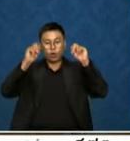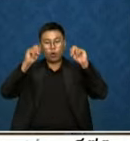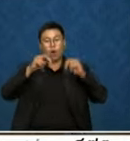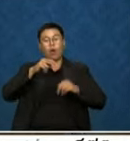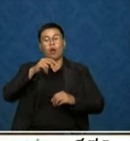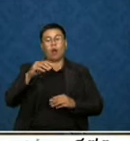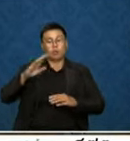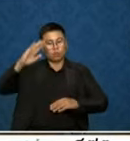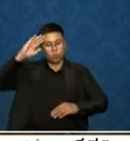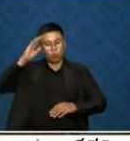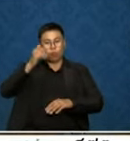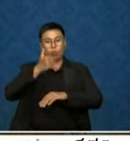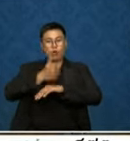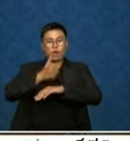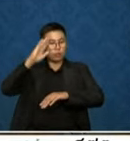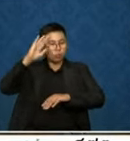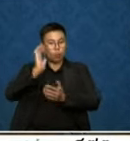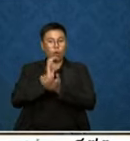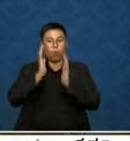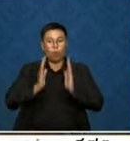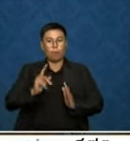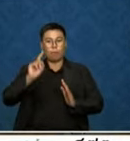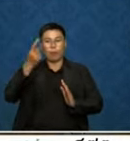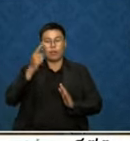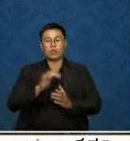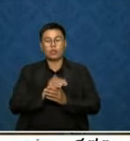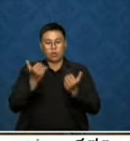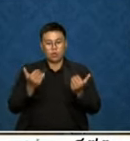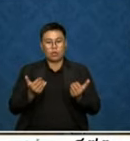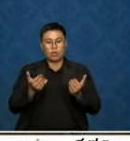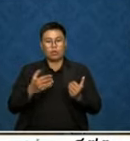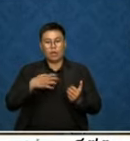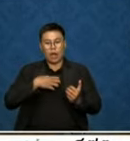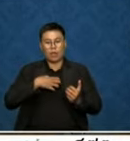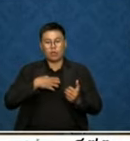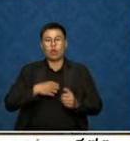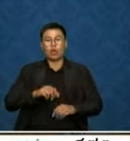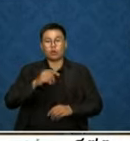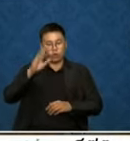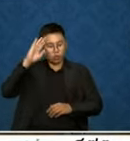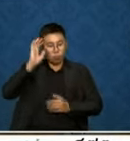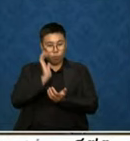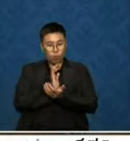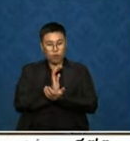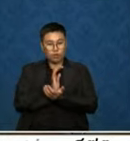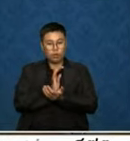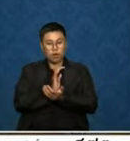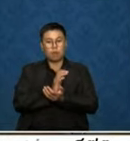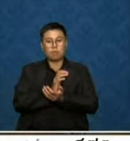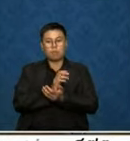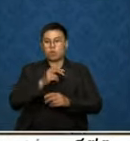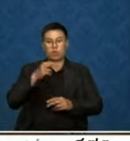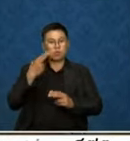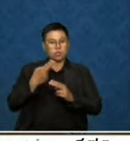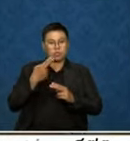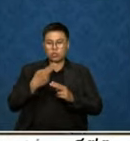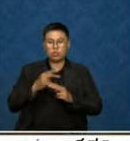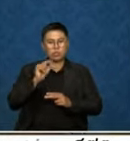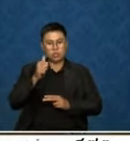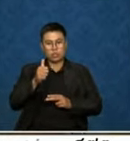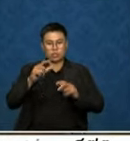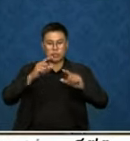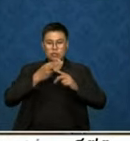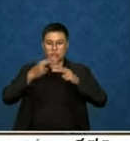คนใหม่เนี่ยที่ผมเชื่อมั่นท่านเนี่ยได้กู้วิกฤตศรัทธาของตำรวจเนี่ยและผมเชื่อมั่นในตัวท่านเพราะฉะนั้นชิ้นแรก